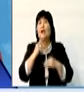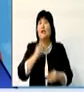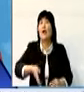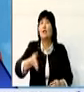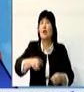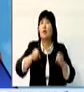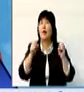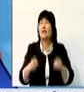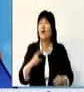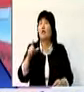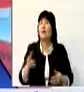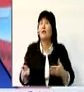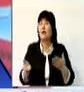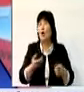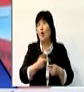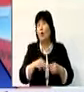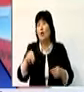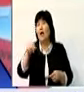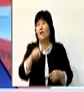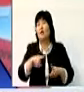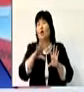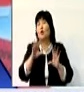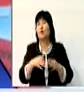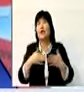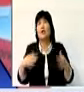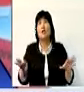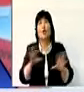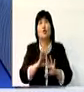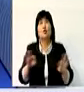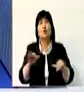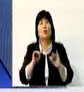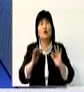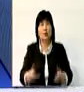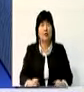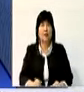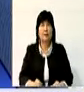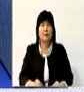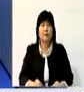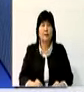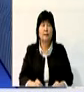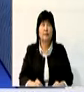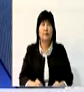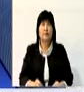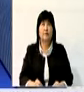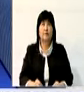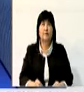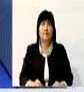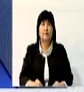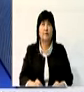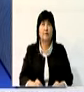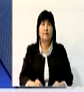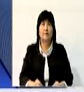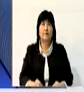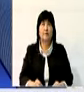арнайы мамандар шақыртылған. Олар тыңайтқыштар төңірегінде кеңінен түсіндірме жүргізді. Приехал для того, чтобы сельхозникам объяснить, как